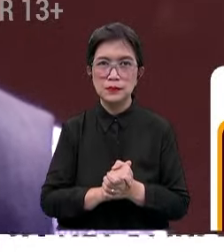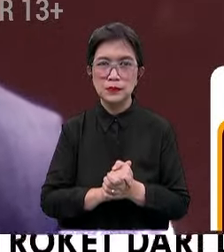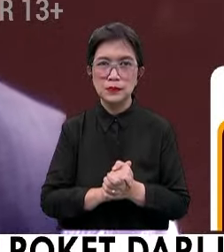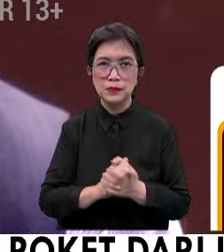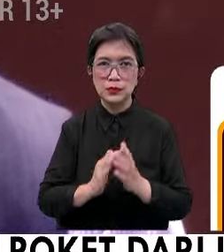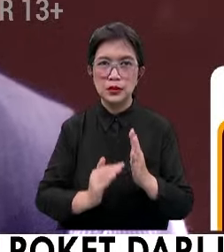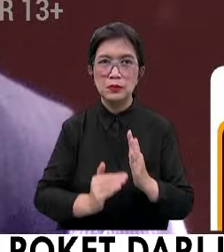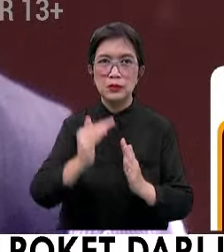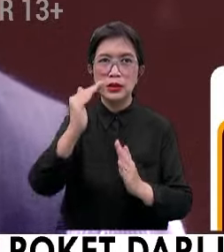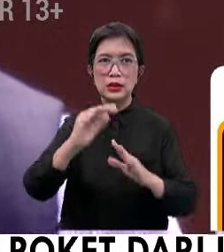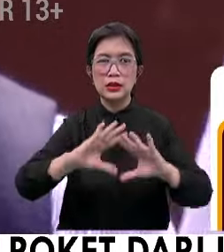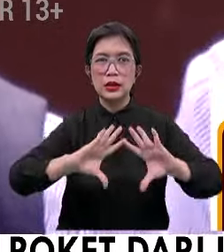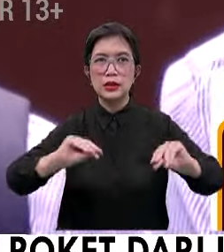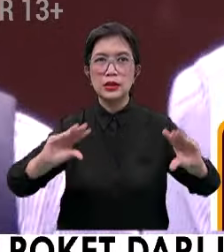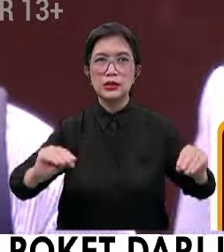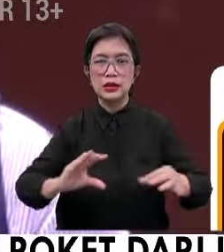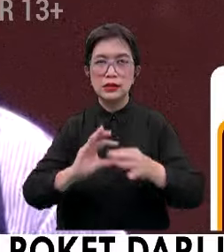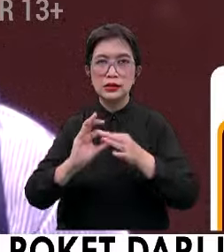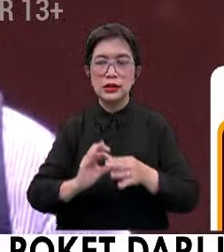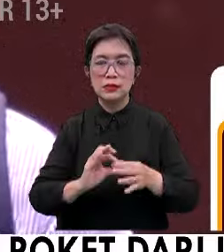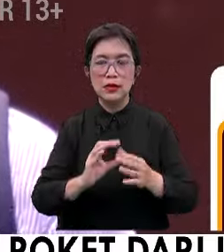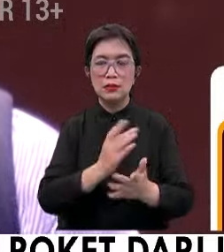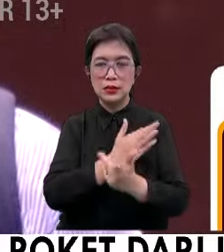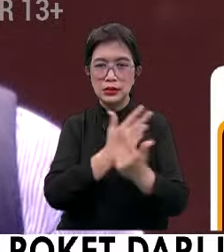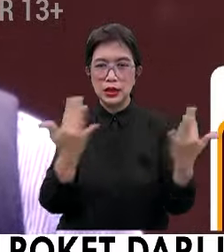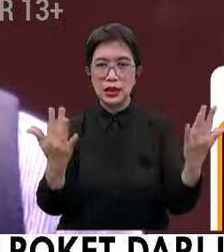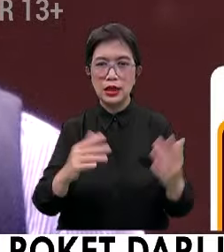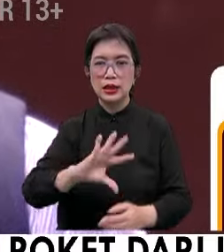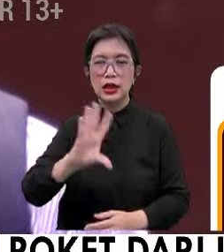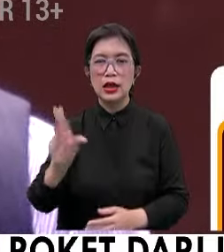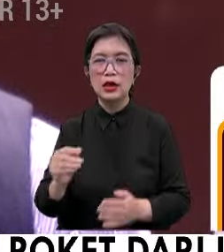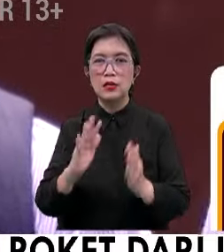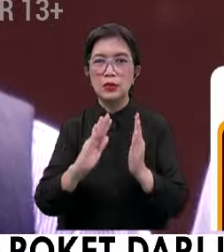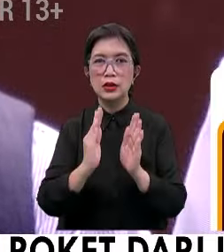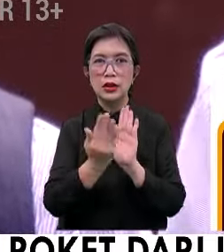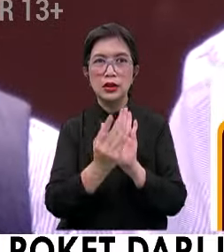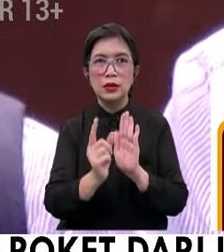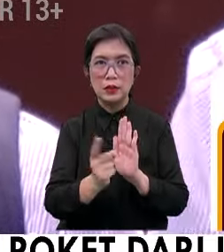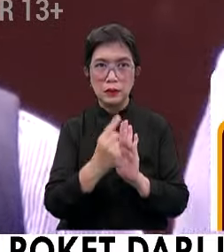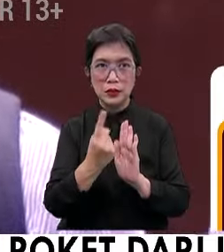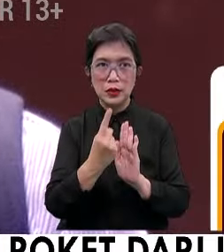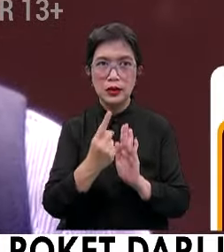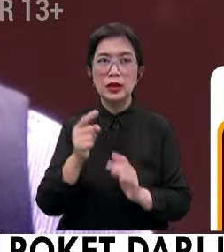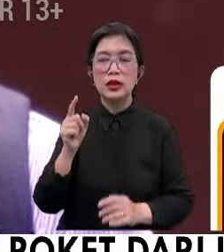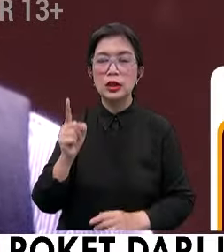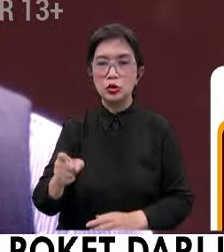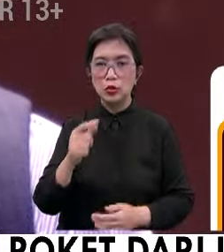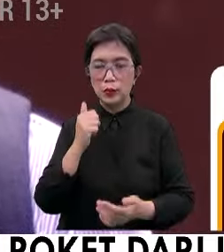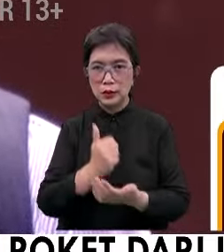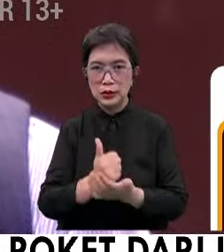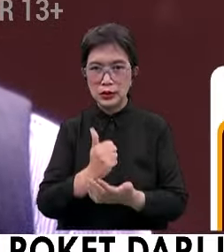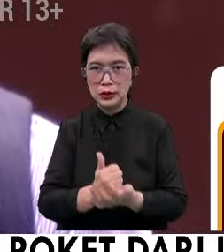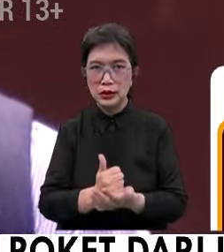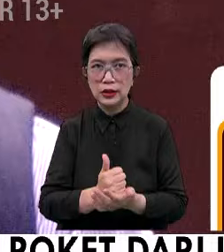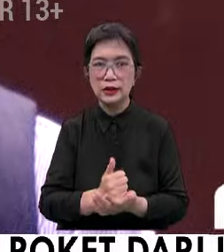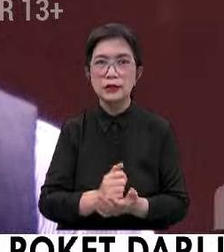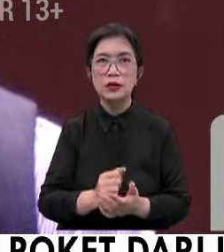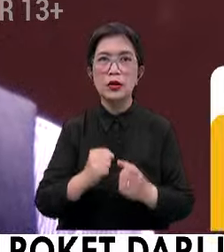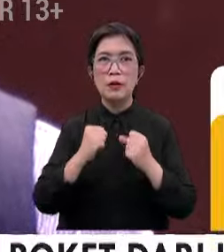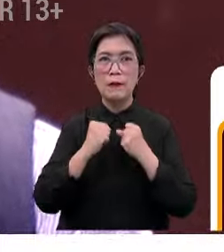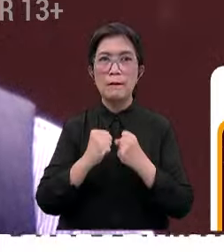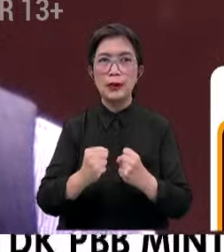Meningkatkan kerjasama masyarakat Kabupaten Mimika adalah langkah fundamental untuk